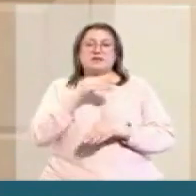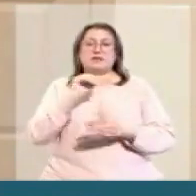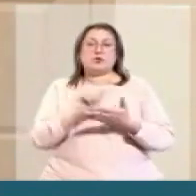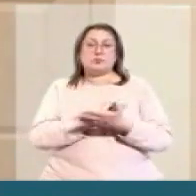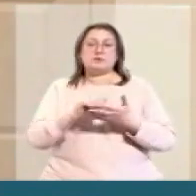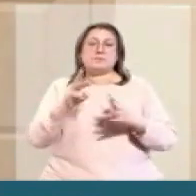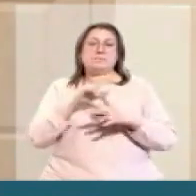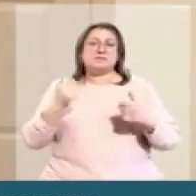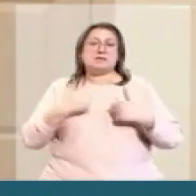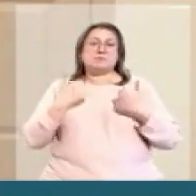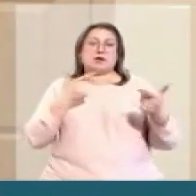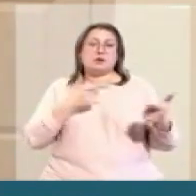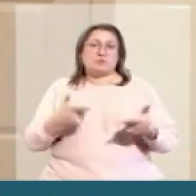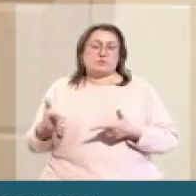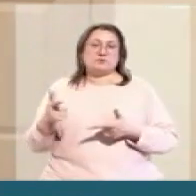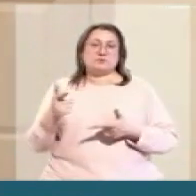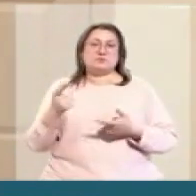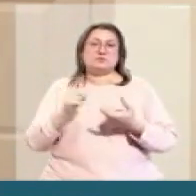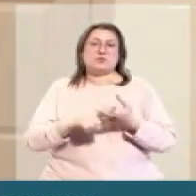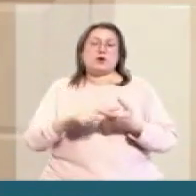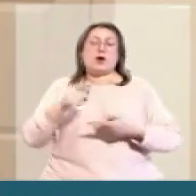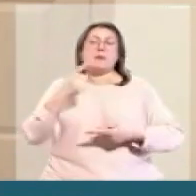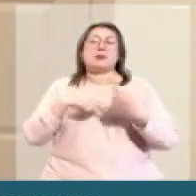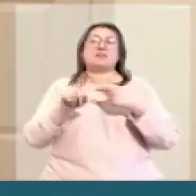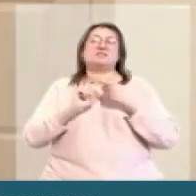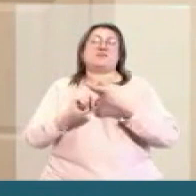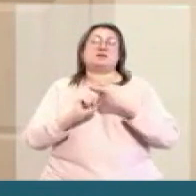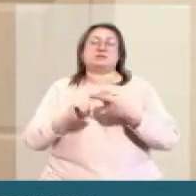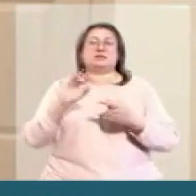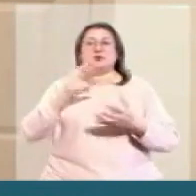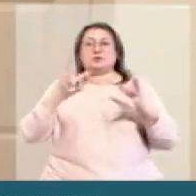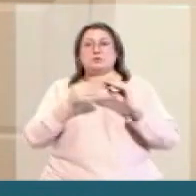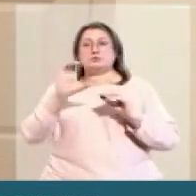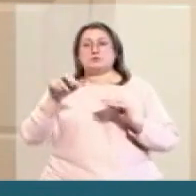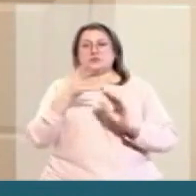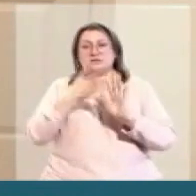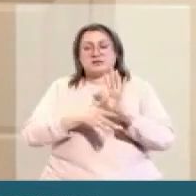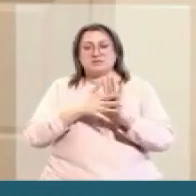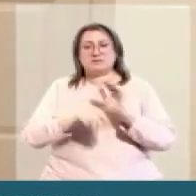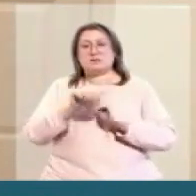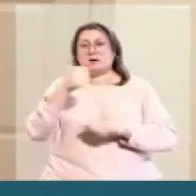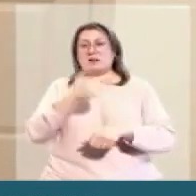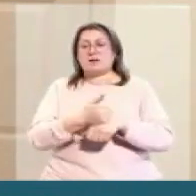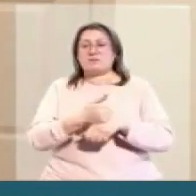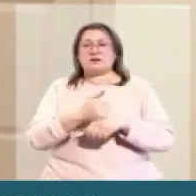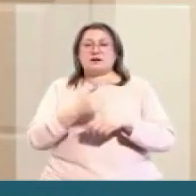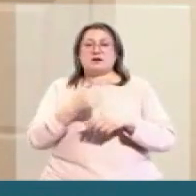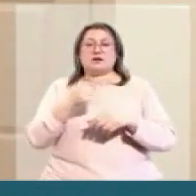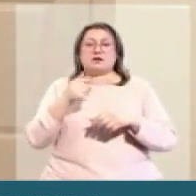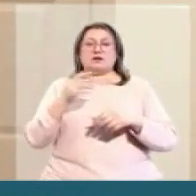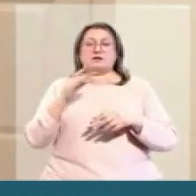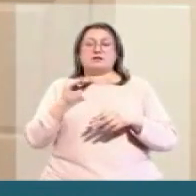мы стараемся готовить с учетом обратной связи, итогов социологических исследований и, самое главное, наказов